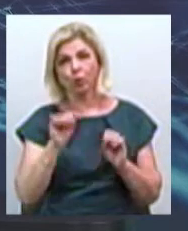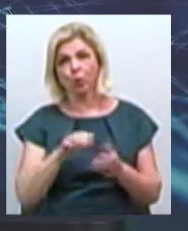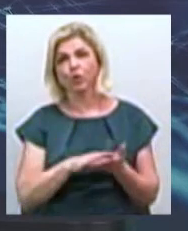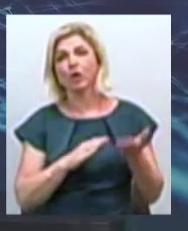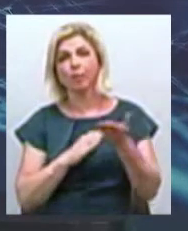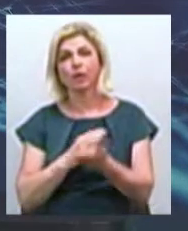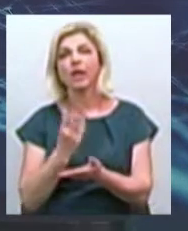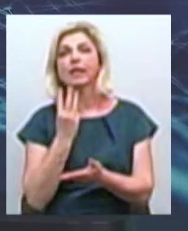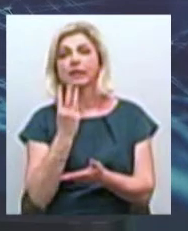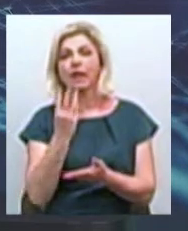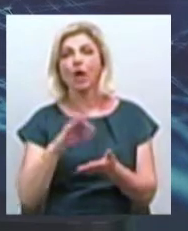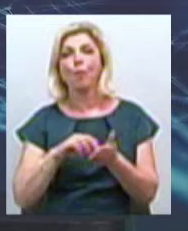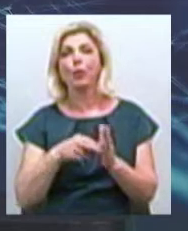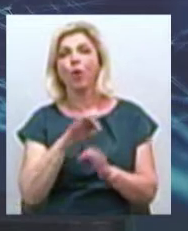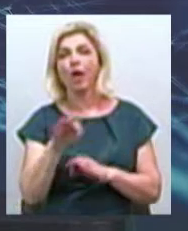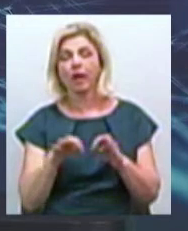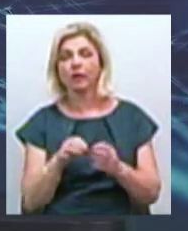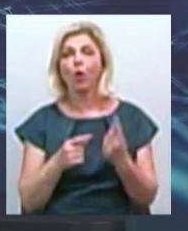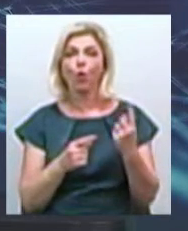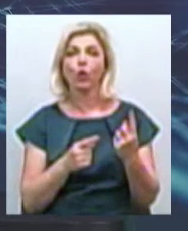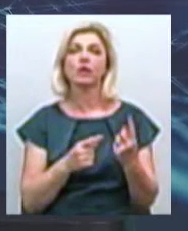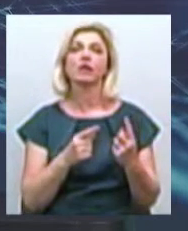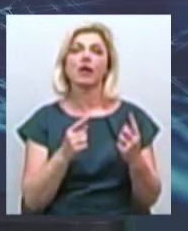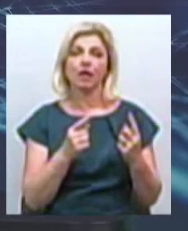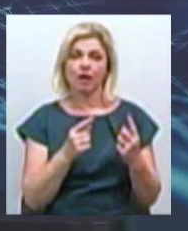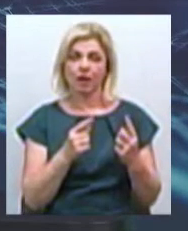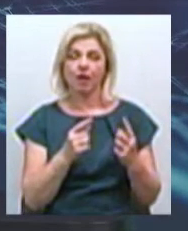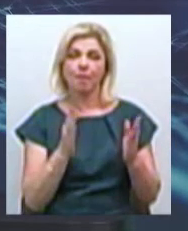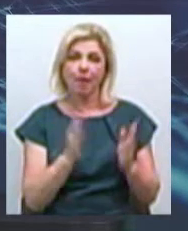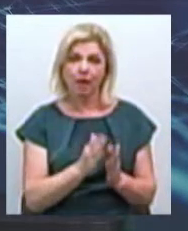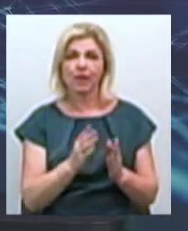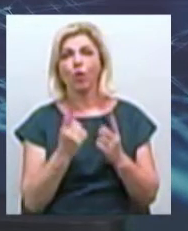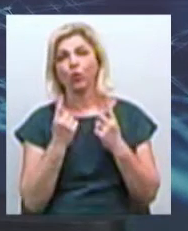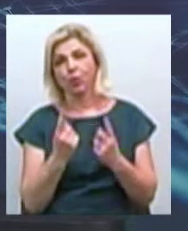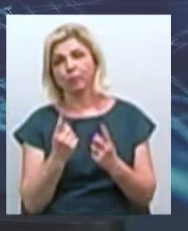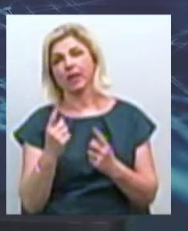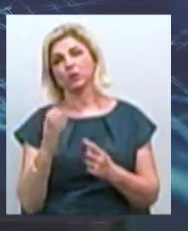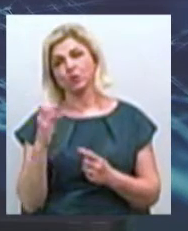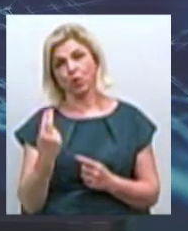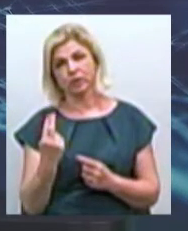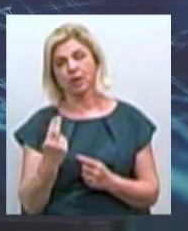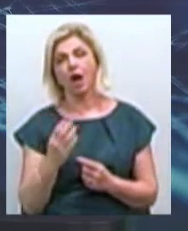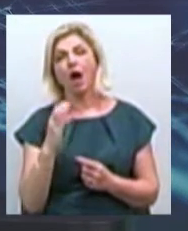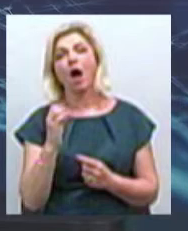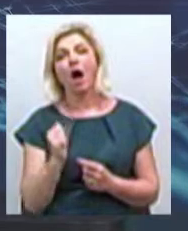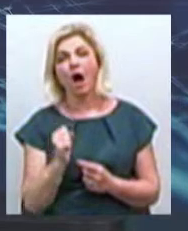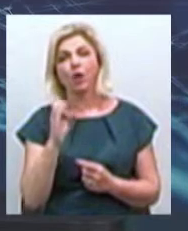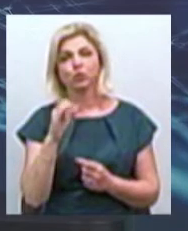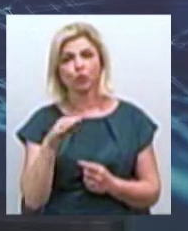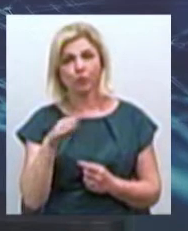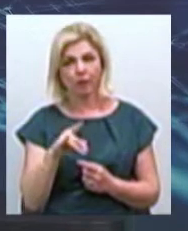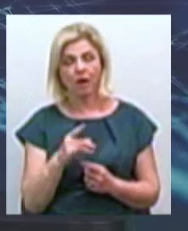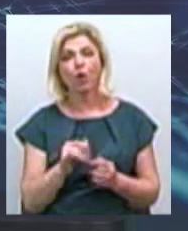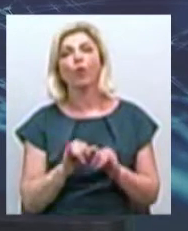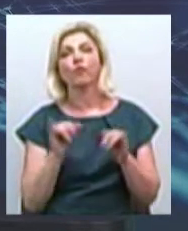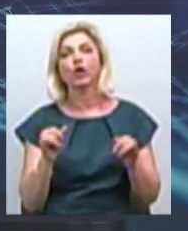три проєкти. Один великий, малий та соціальний. А щодо сум, наскільки збільшились суми? Суми громадського